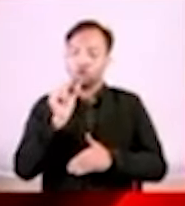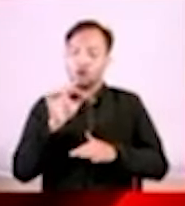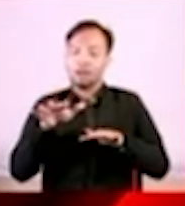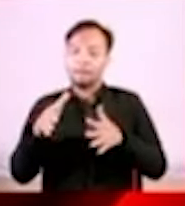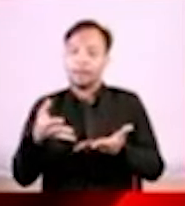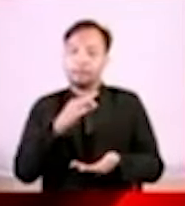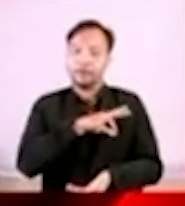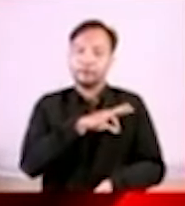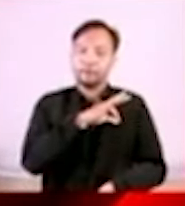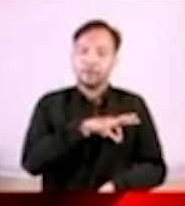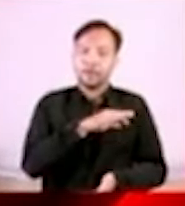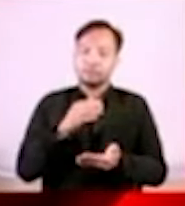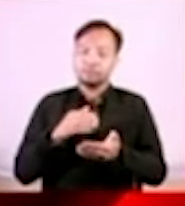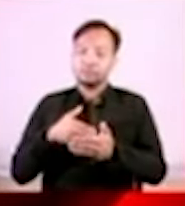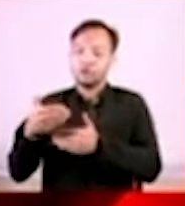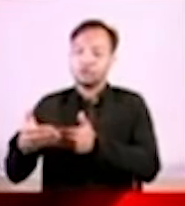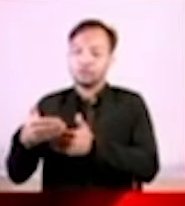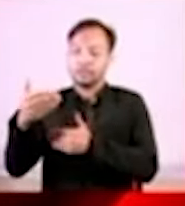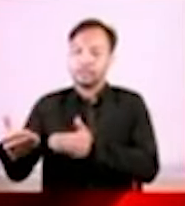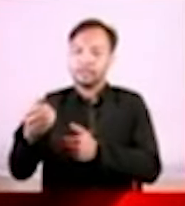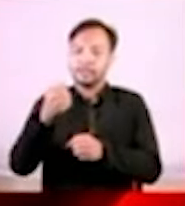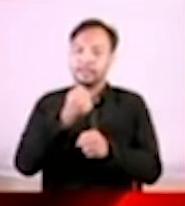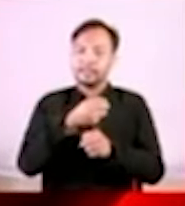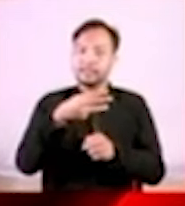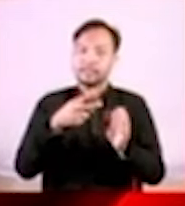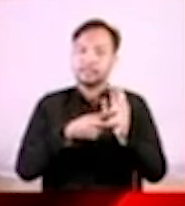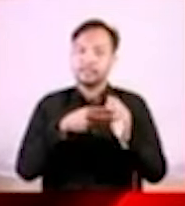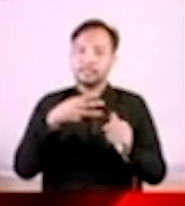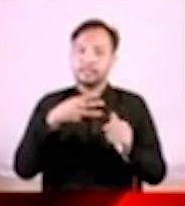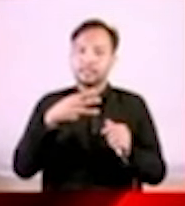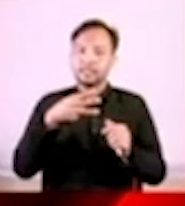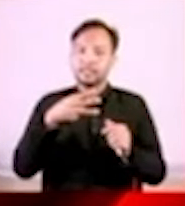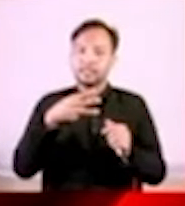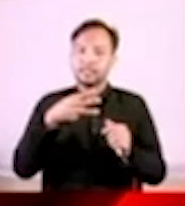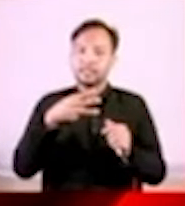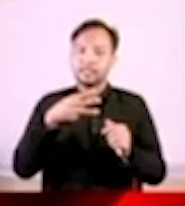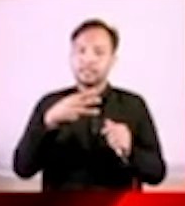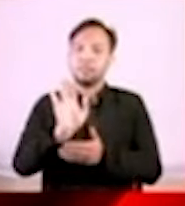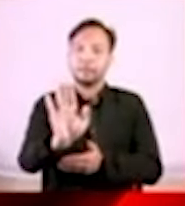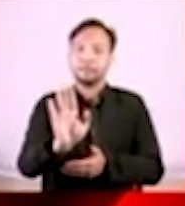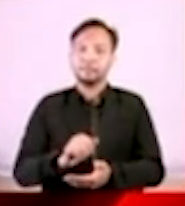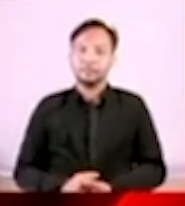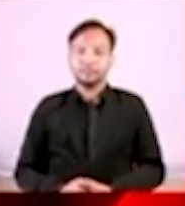berkelanjutan dari generasi sekarang sampai dengan generasi yang akan datang.